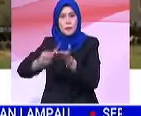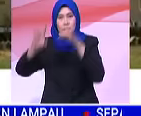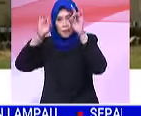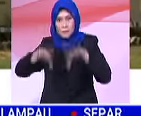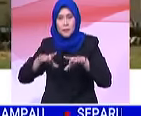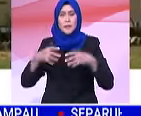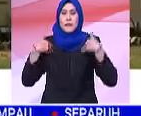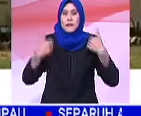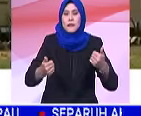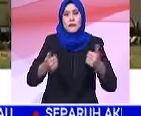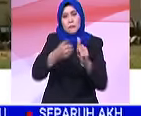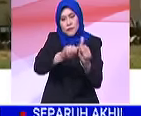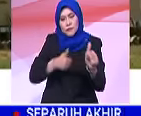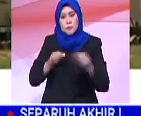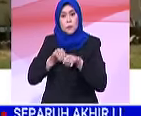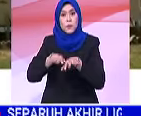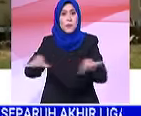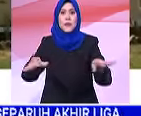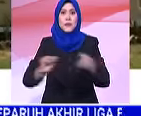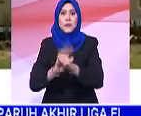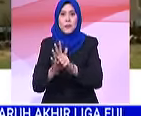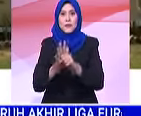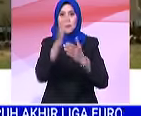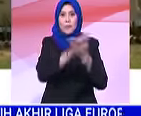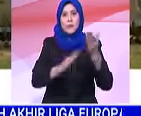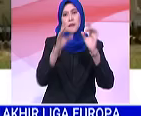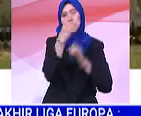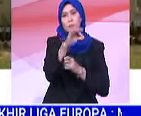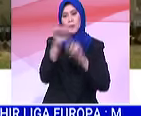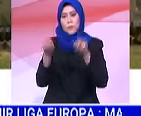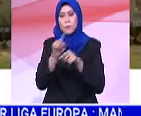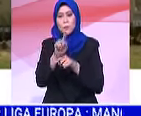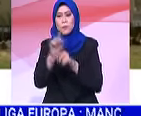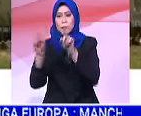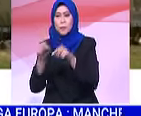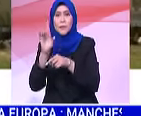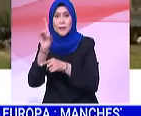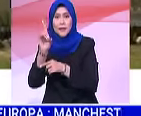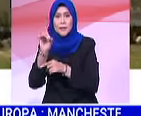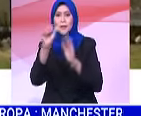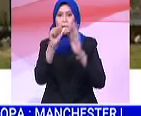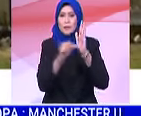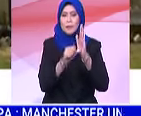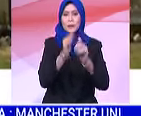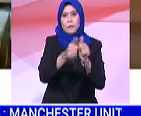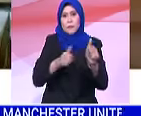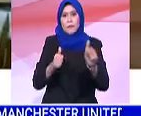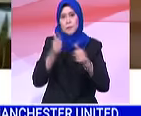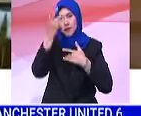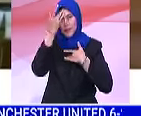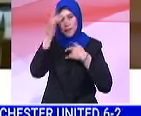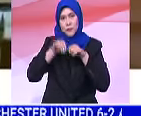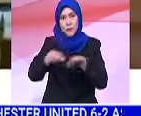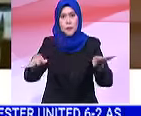untuk mencegah penularan COVID-19 di bawah Seksyen 18-1-D Akta Pencegahan dan Pengawalan Penyakit